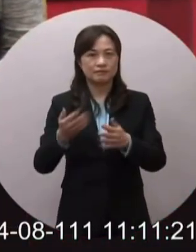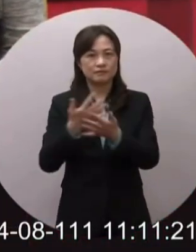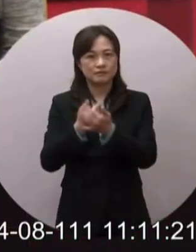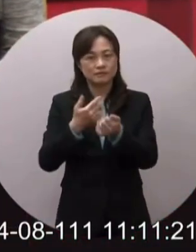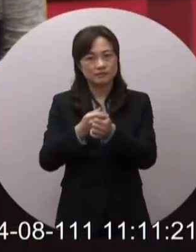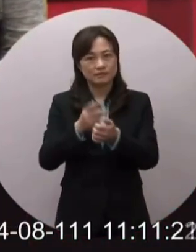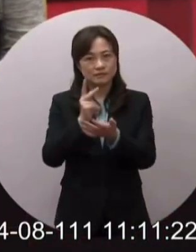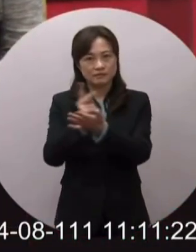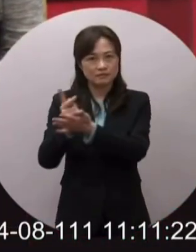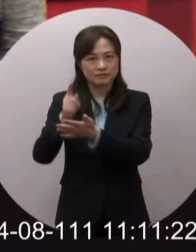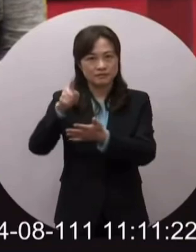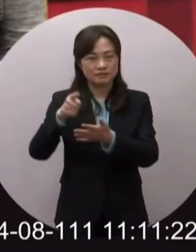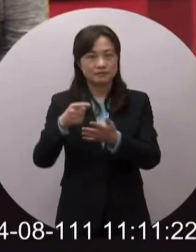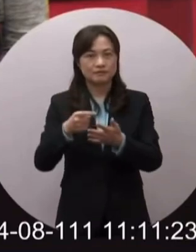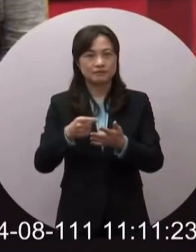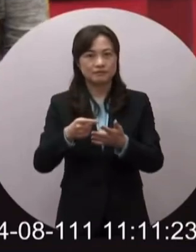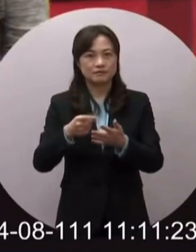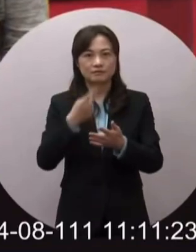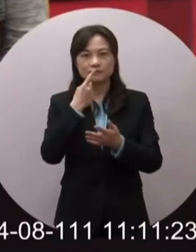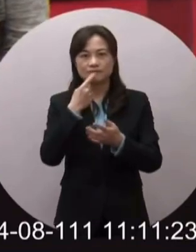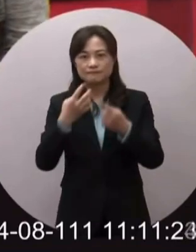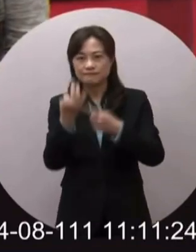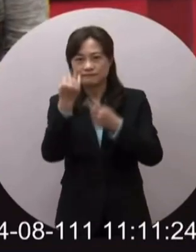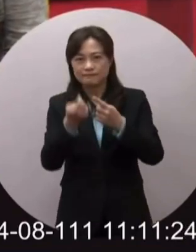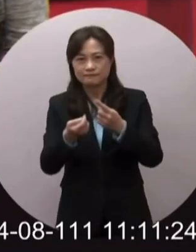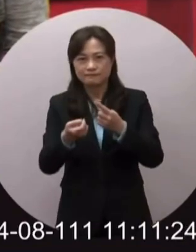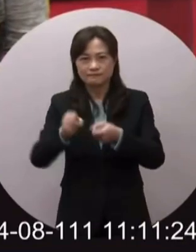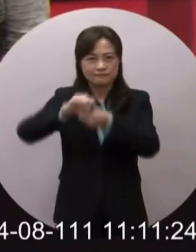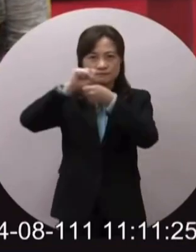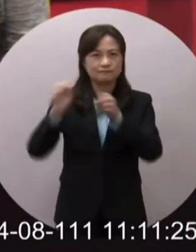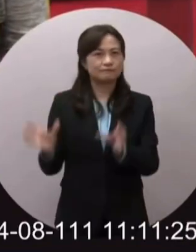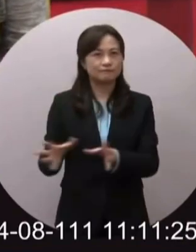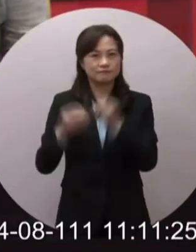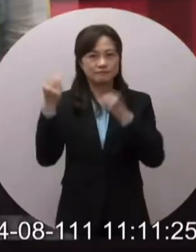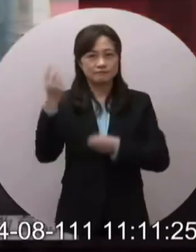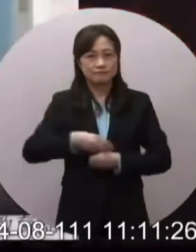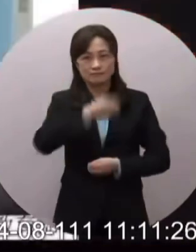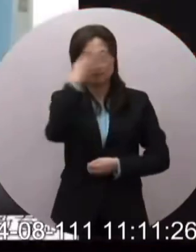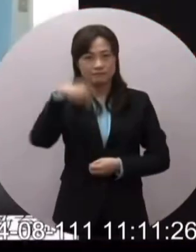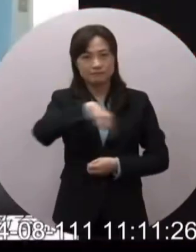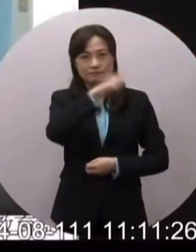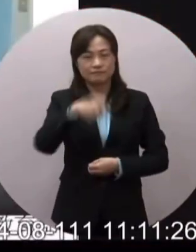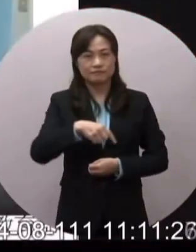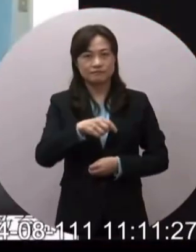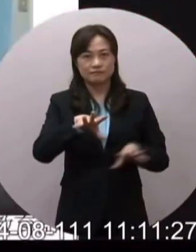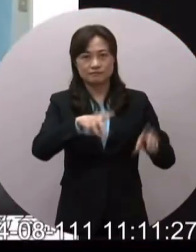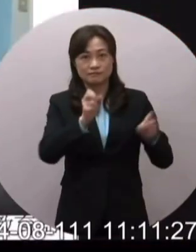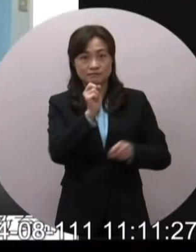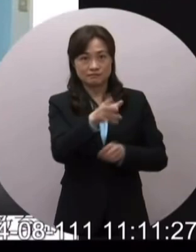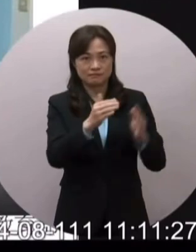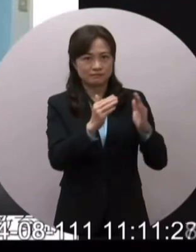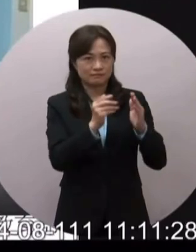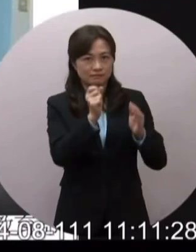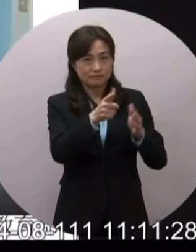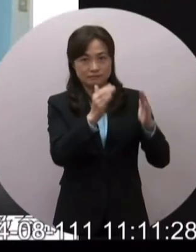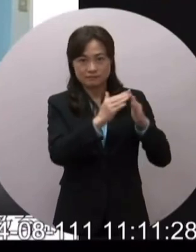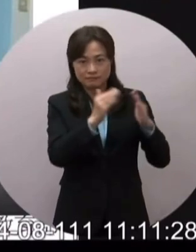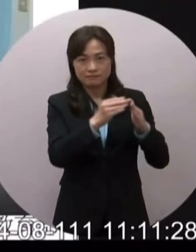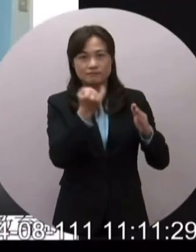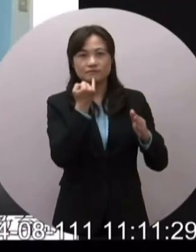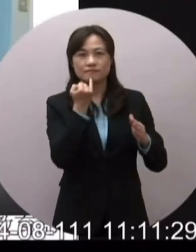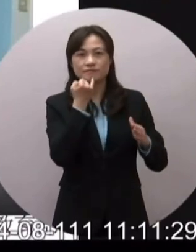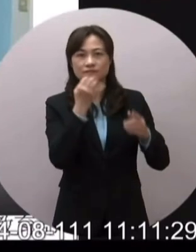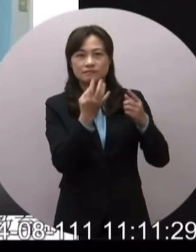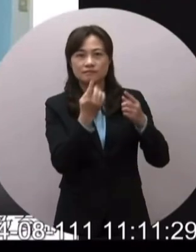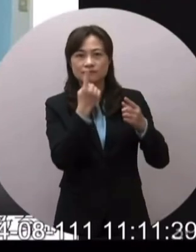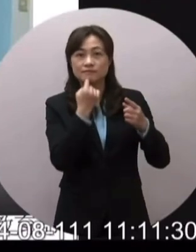息，那以及呢我们在青年的购屋首购哈，有所谓的就是减半升息